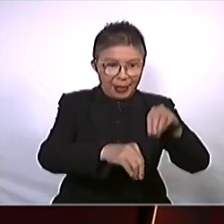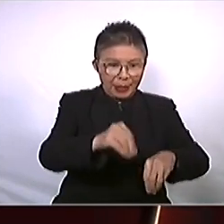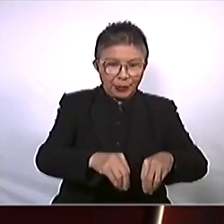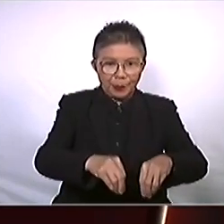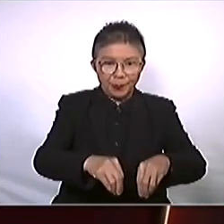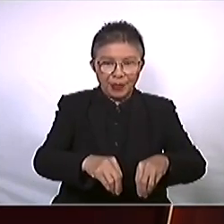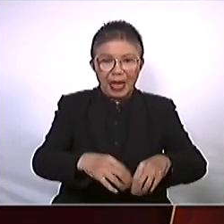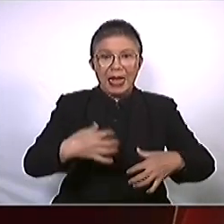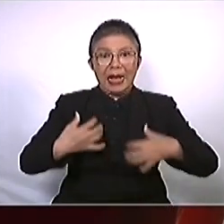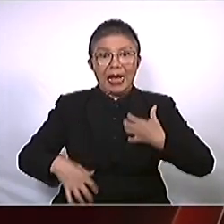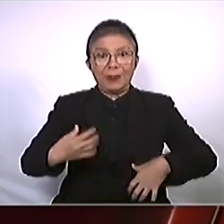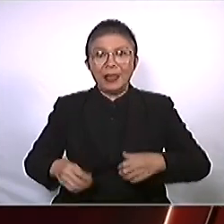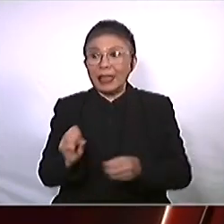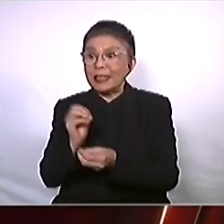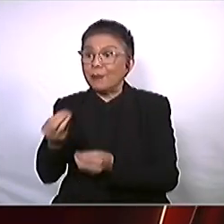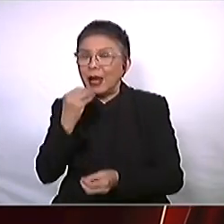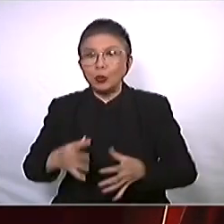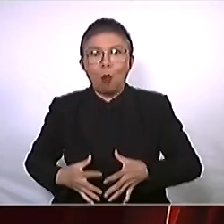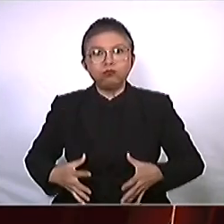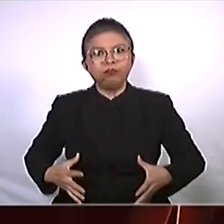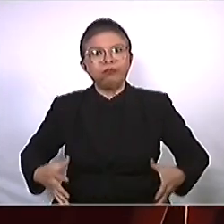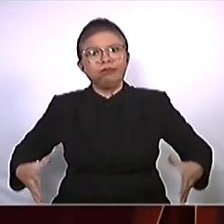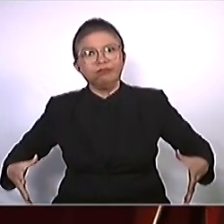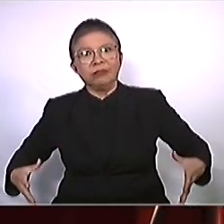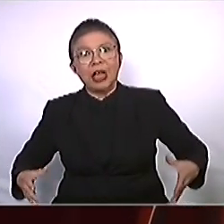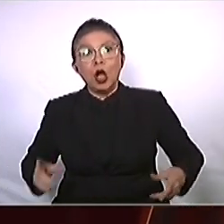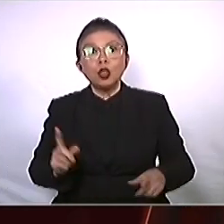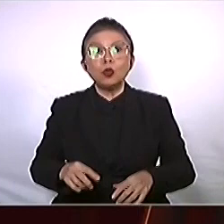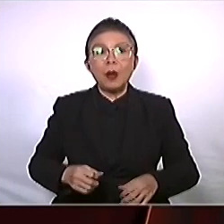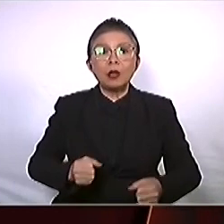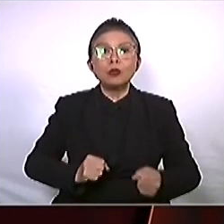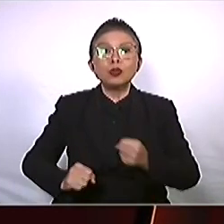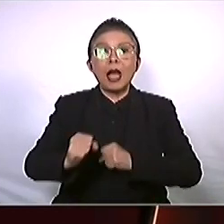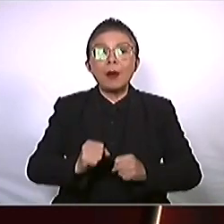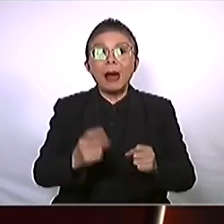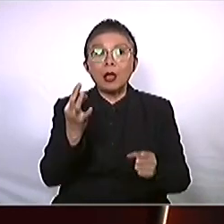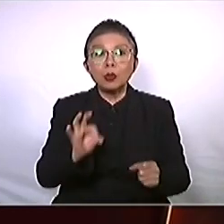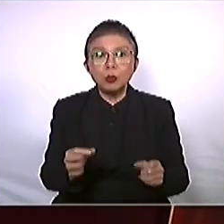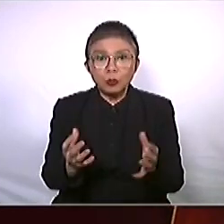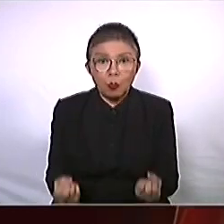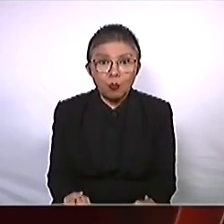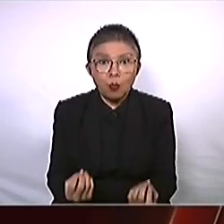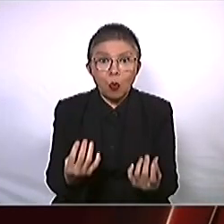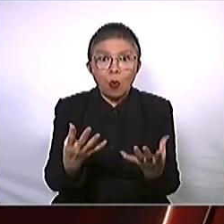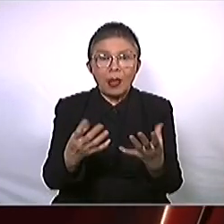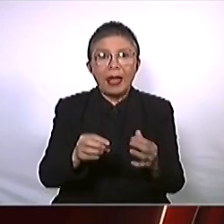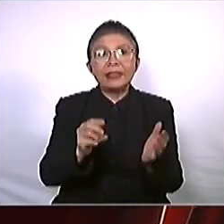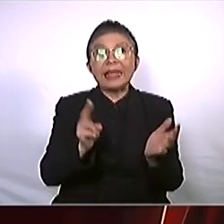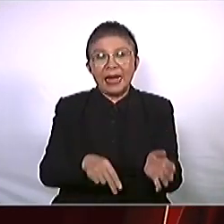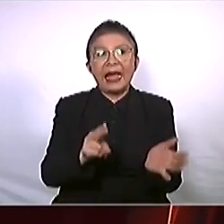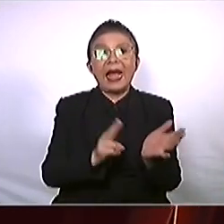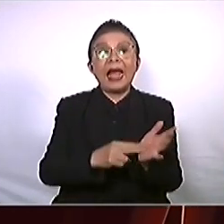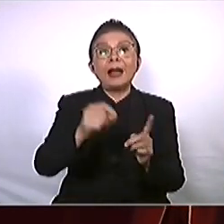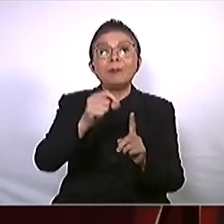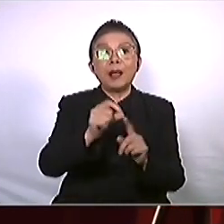binatangnya kita gemukkan. Artinya apa? Membuka dunia usaha baru. Sekarang NPWP, yang